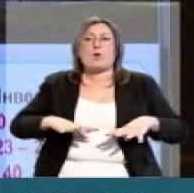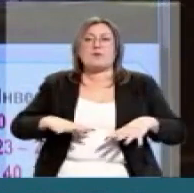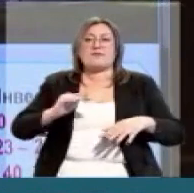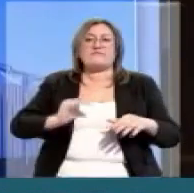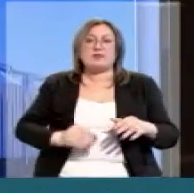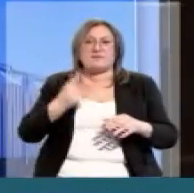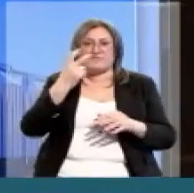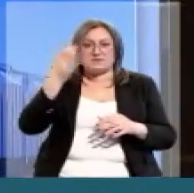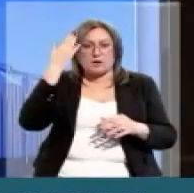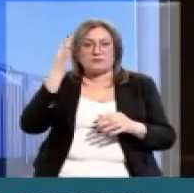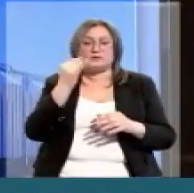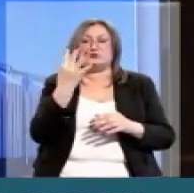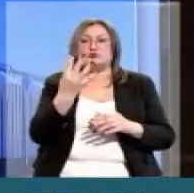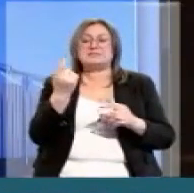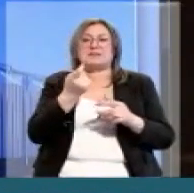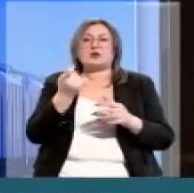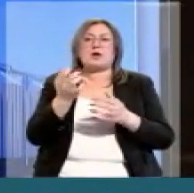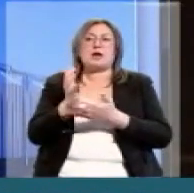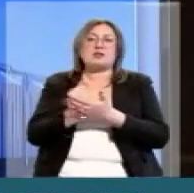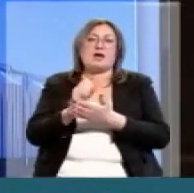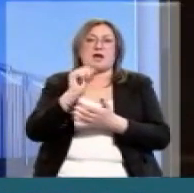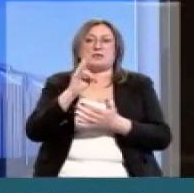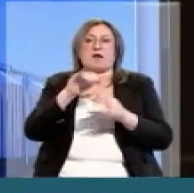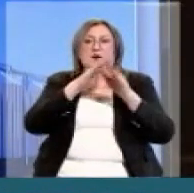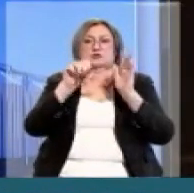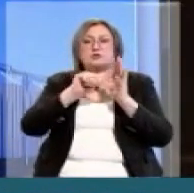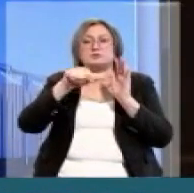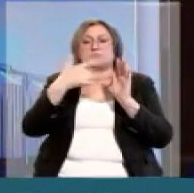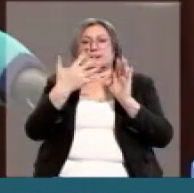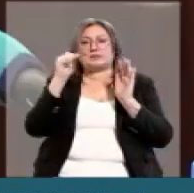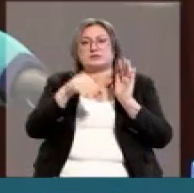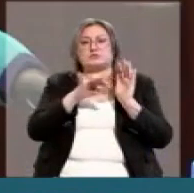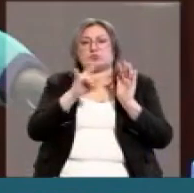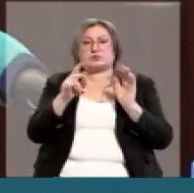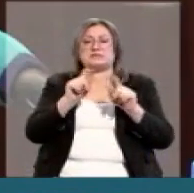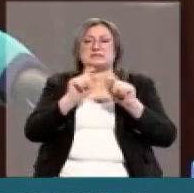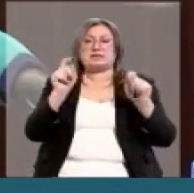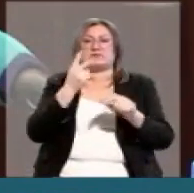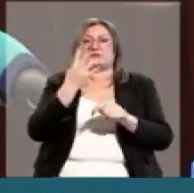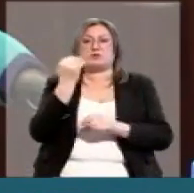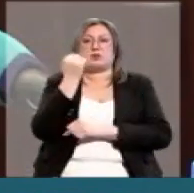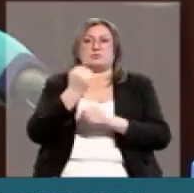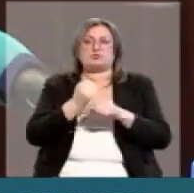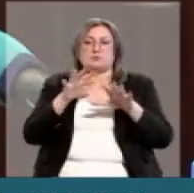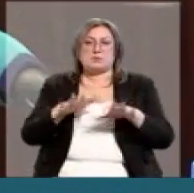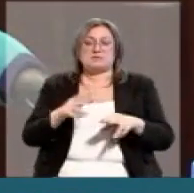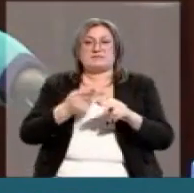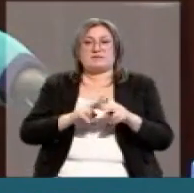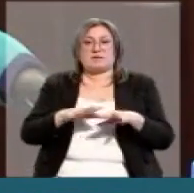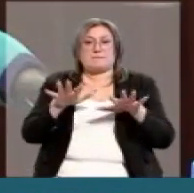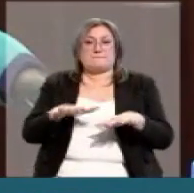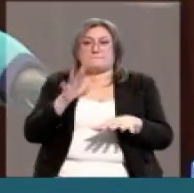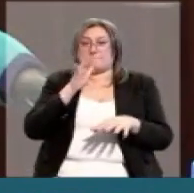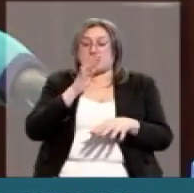на 200 голов и 4 зернохранилища ангарного типа на 6,5 тысяч тонн. С созданием 24 рабочих мест в данный